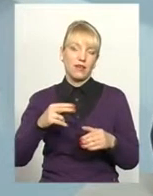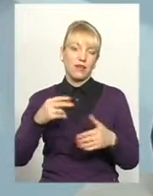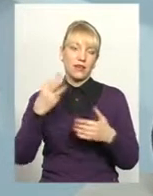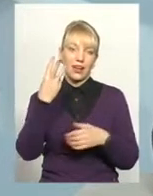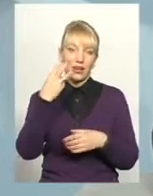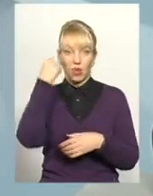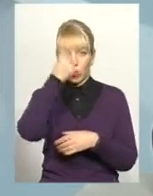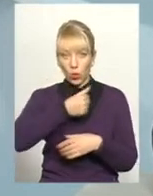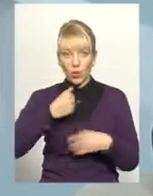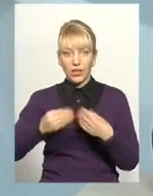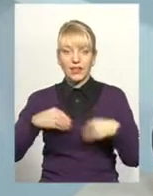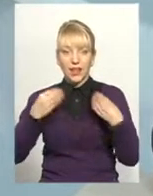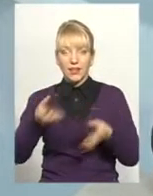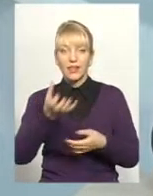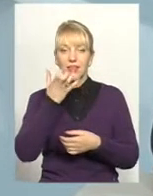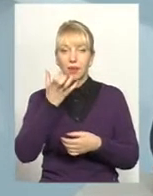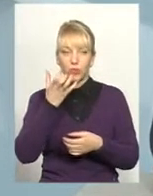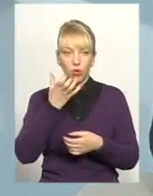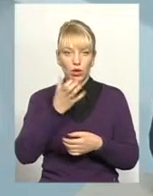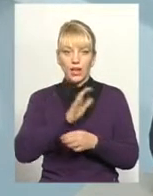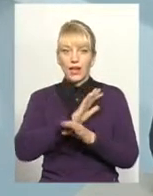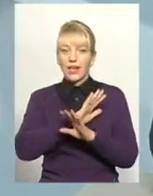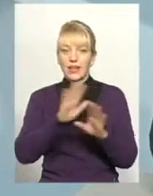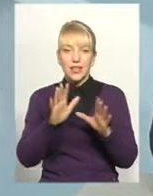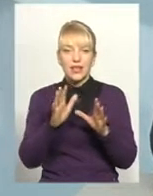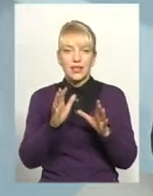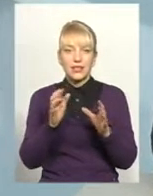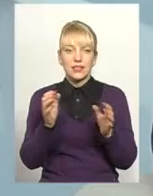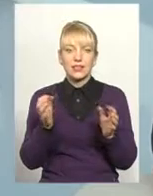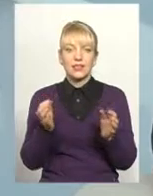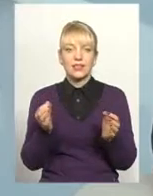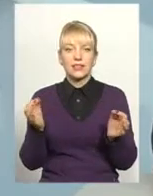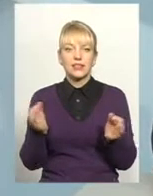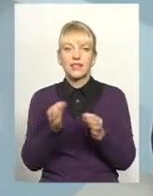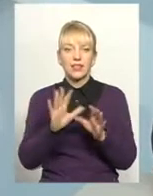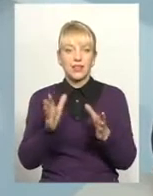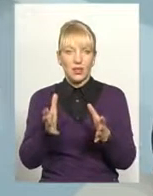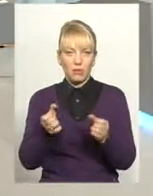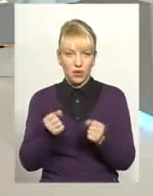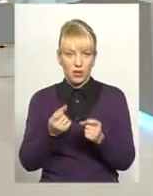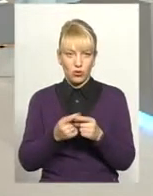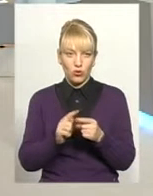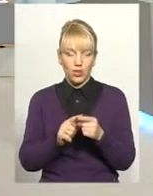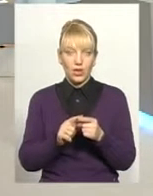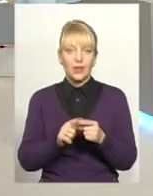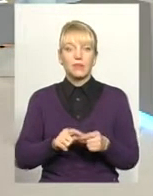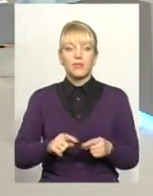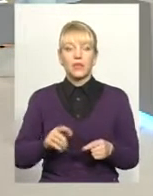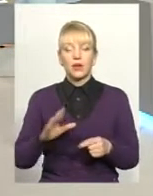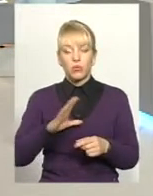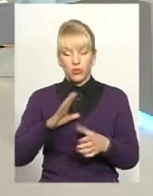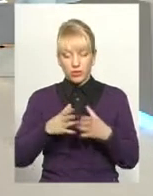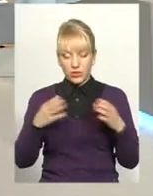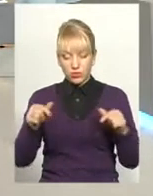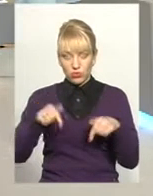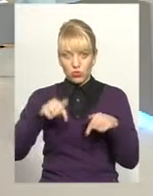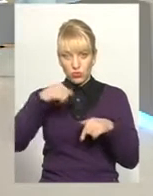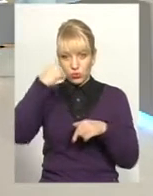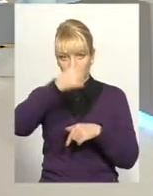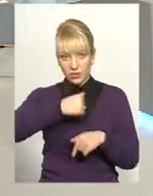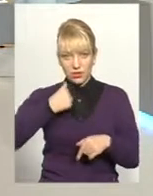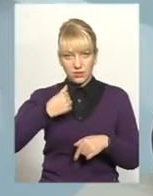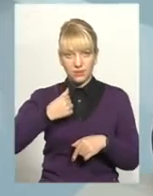дає тепло, ні звідки не його не черпаючи. Була в цьому році весною я